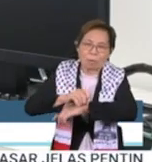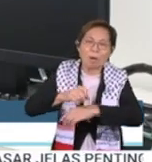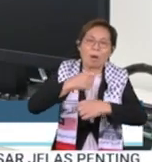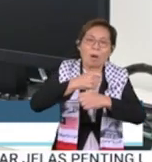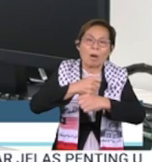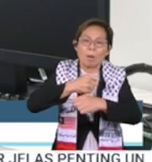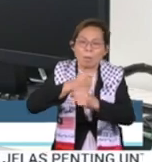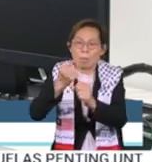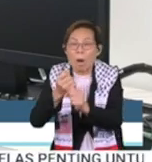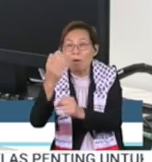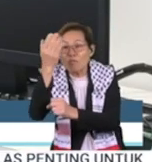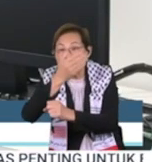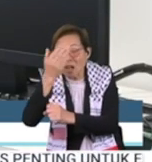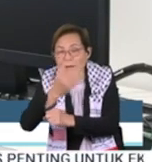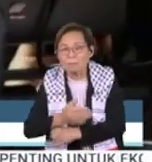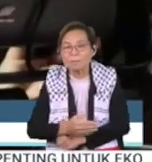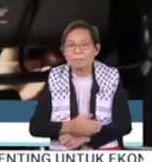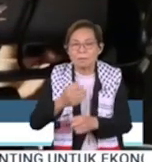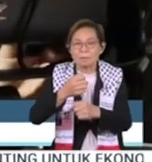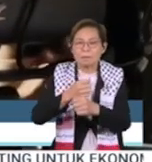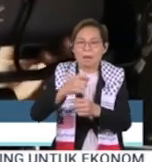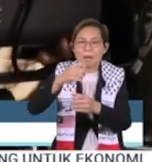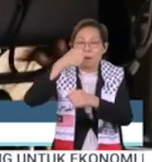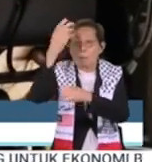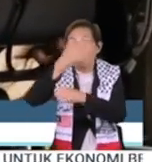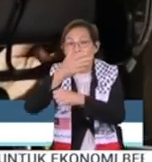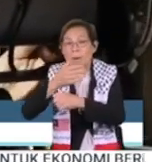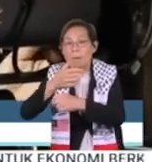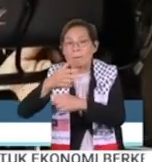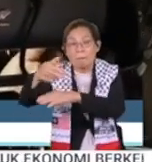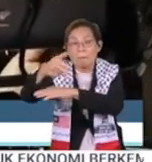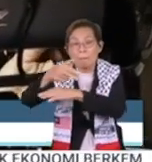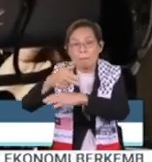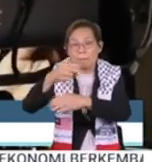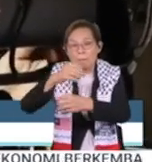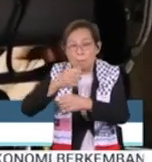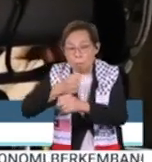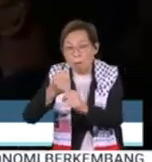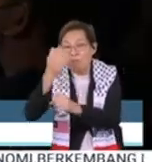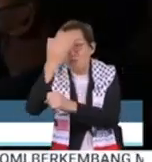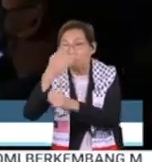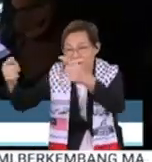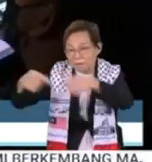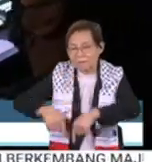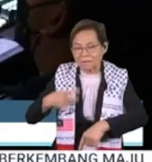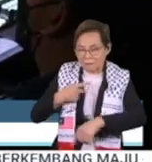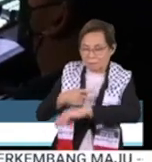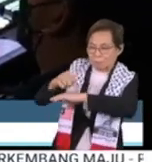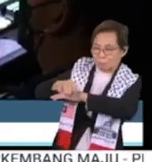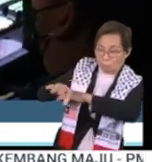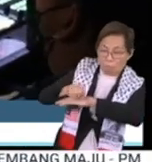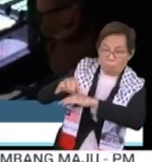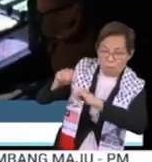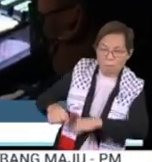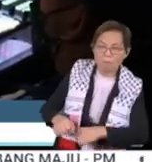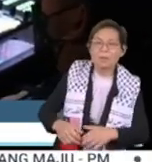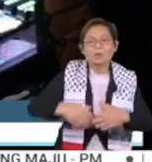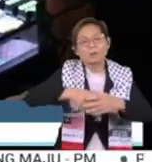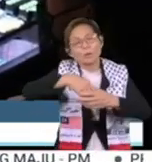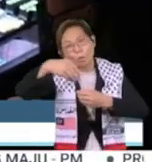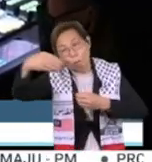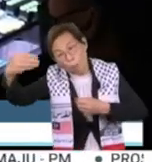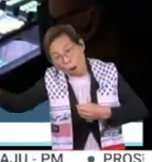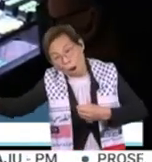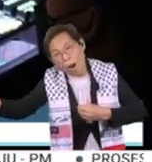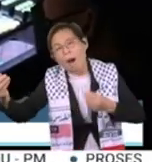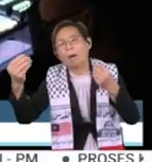penerbitan, beberapa penerbit datang pada kita untuk kita bagi khidmat nasihat. Dan tak salah juga kalau di luar sana,